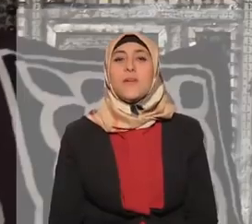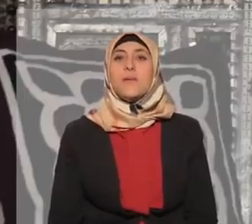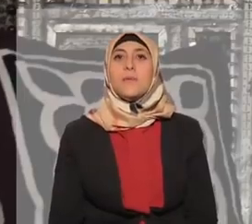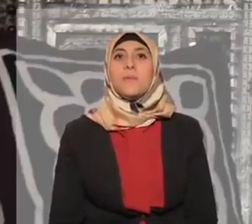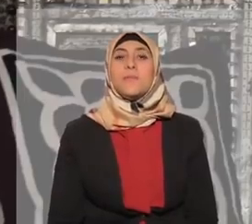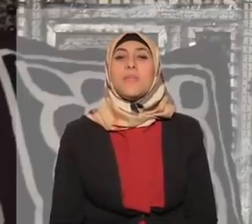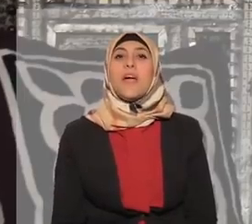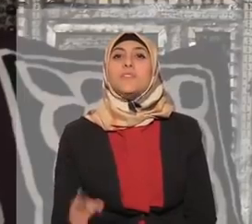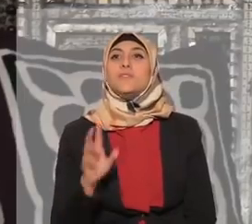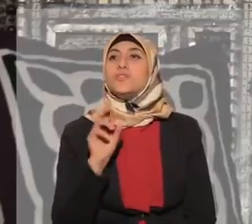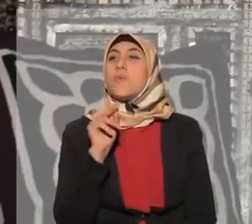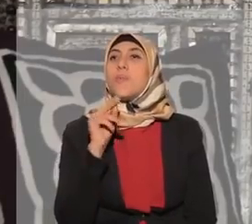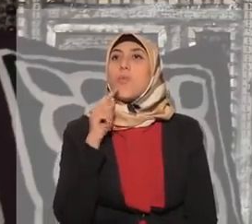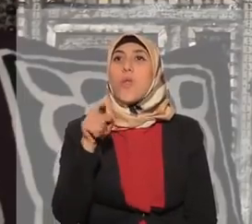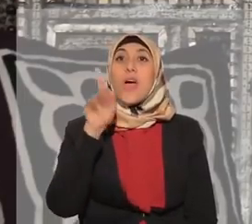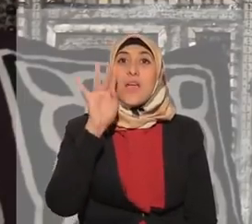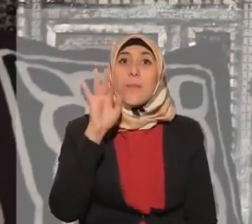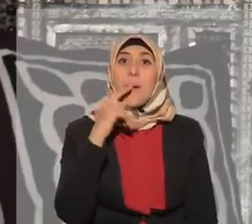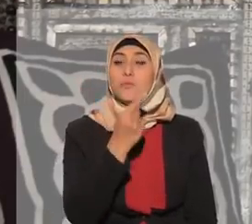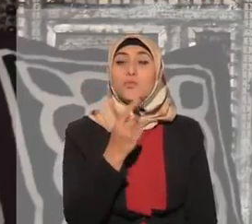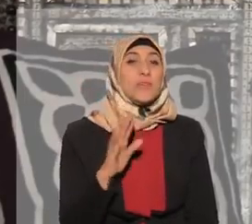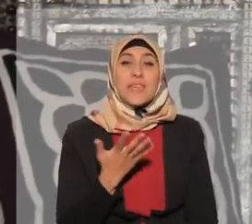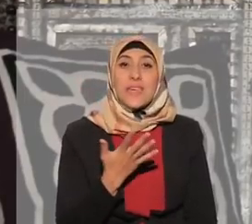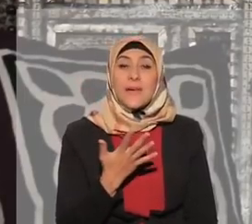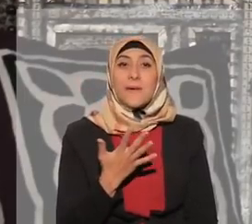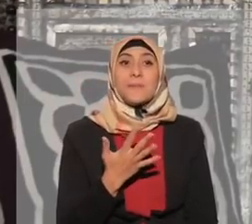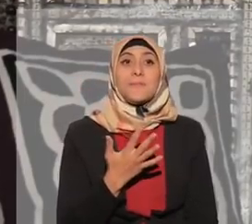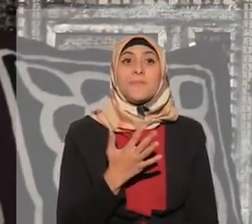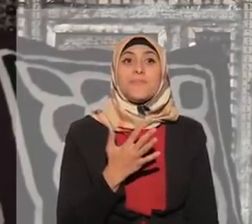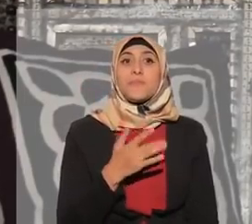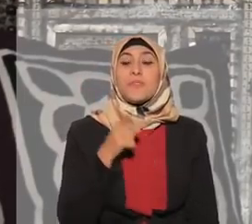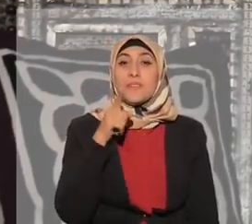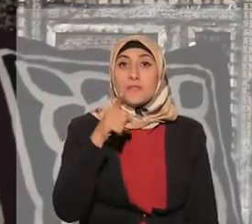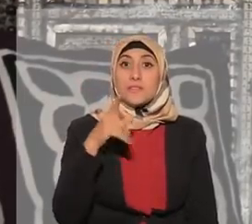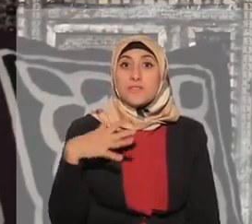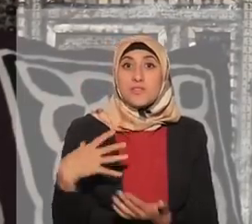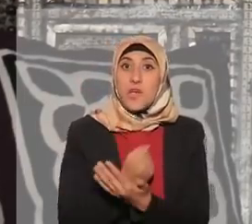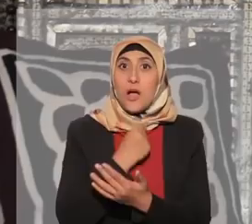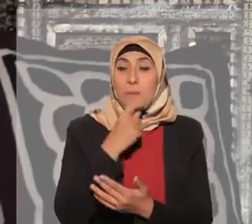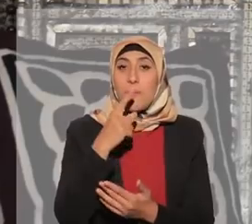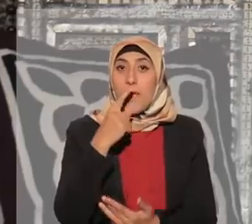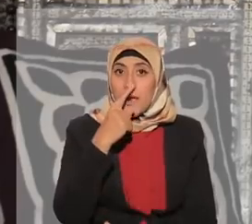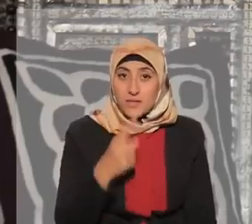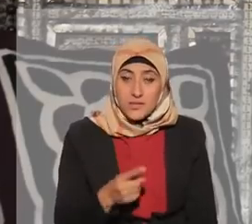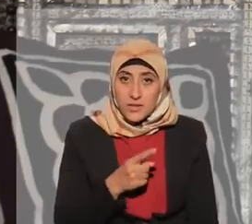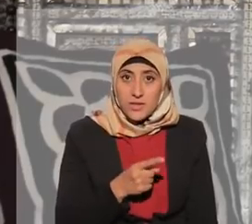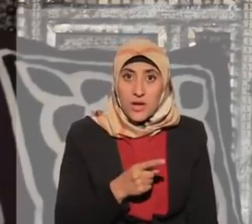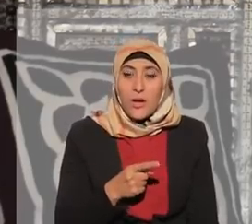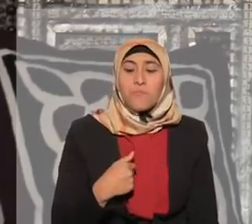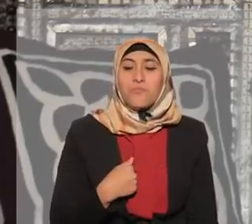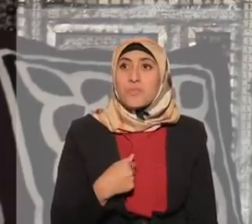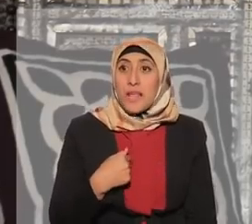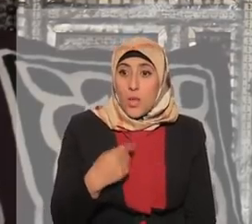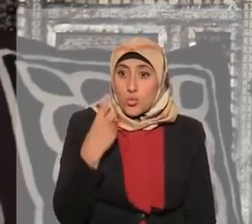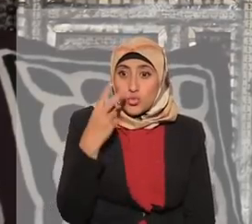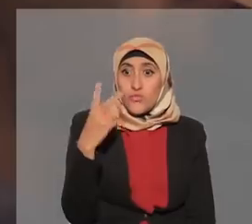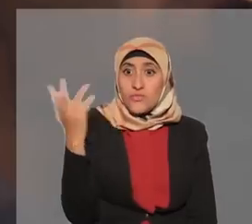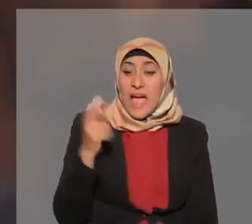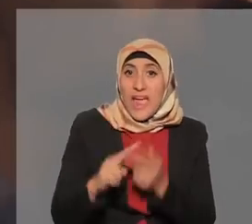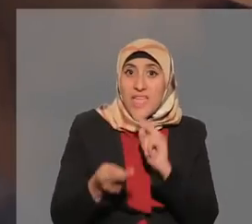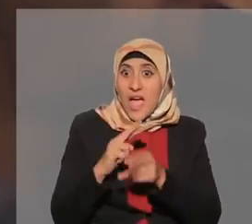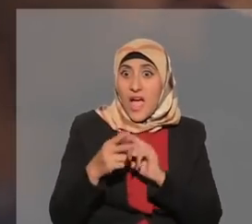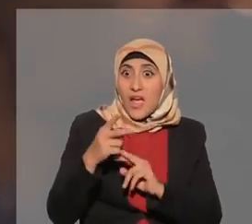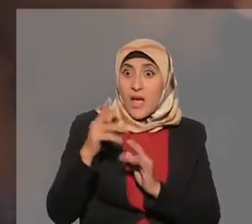رابعة العدوية رضي الله تعالى عنها تصف هذا الحال، صاحب الرضا قال تسره المصيبة